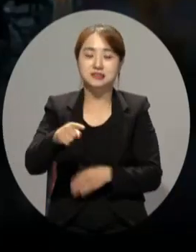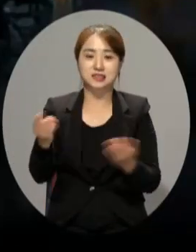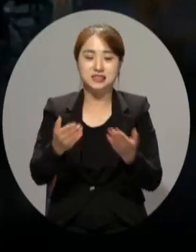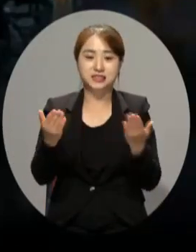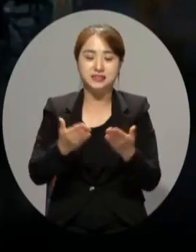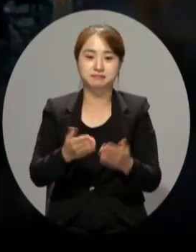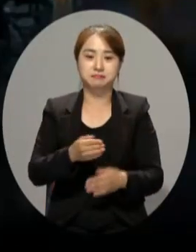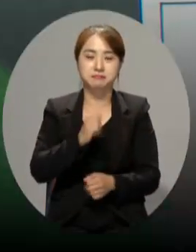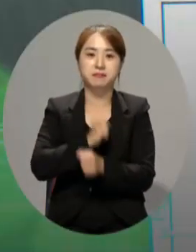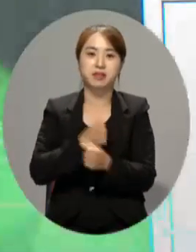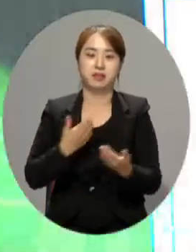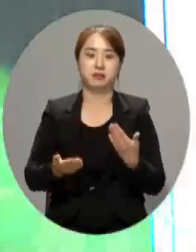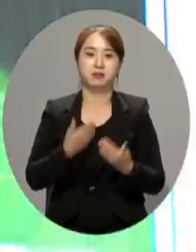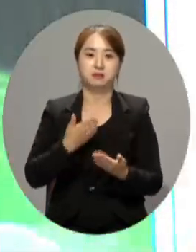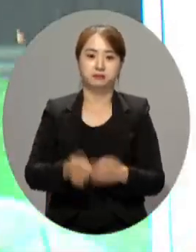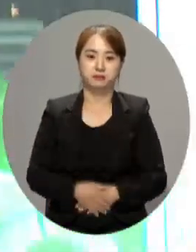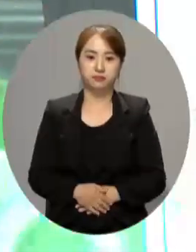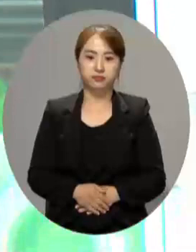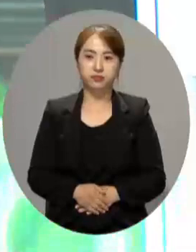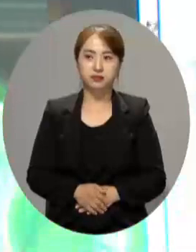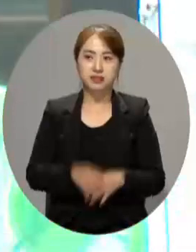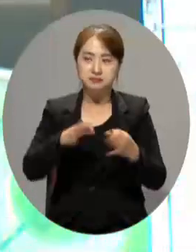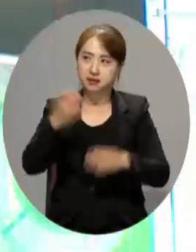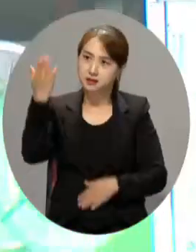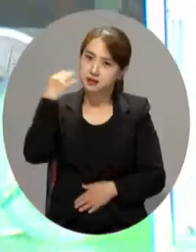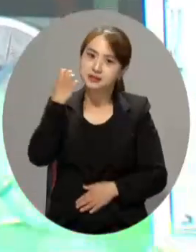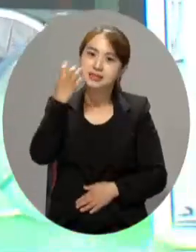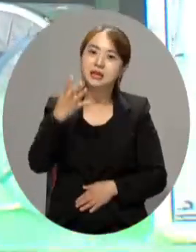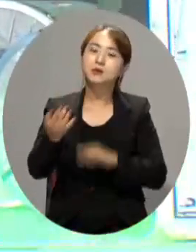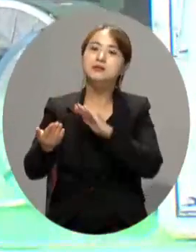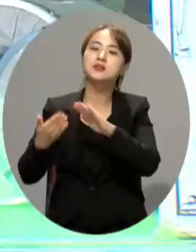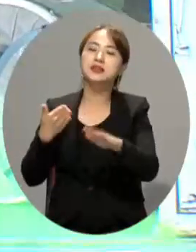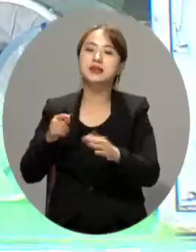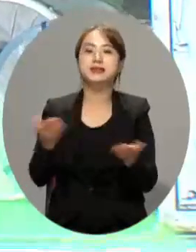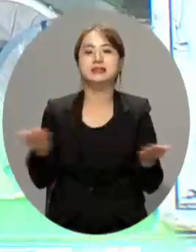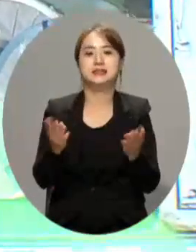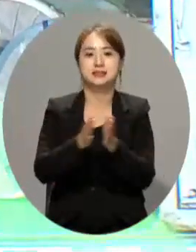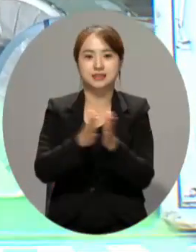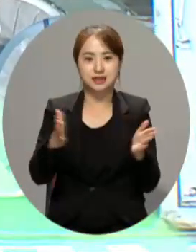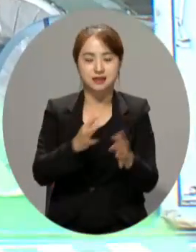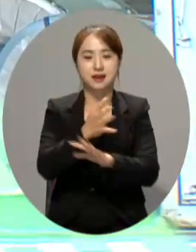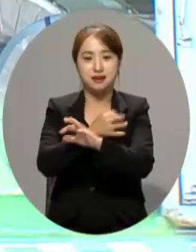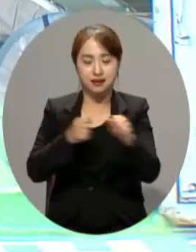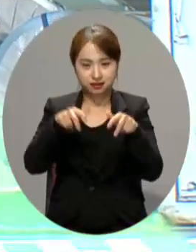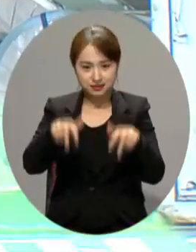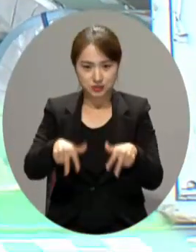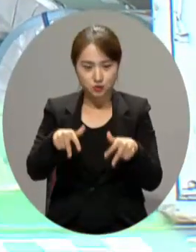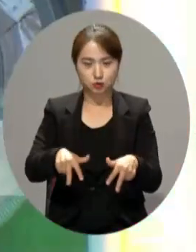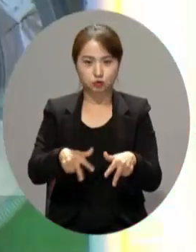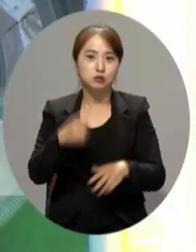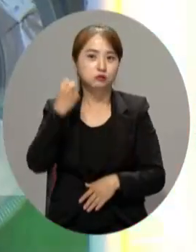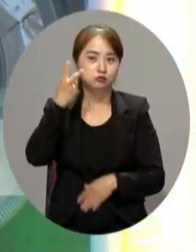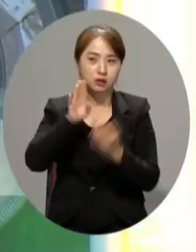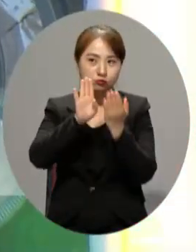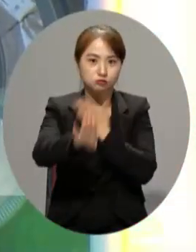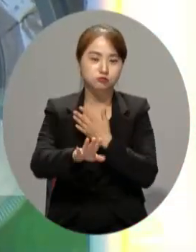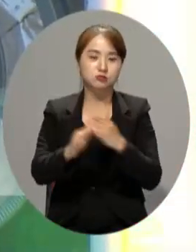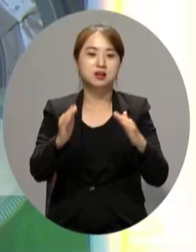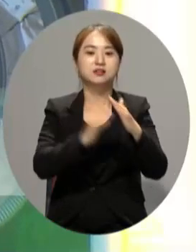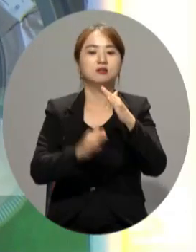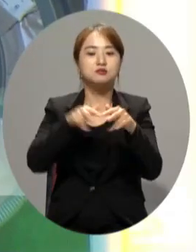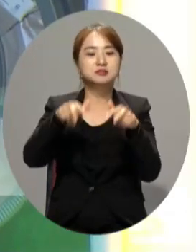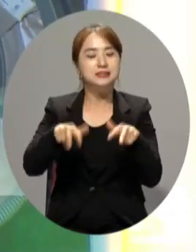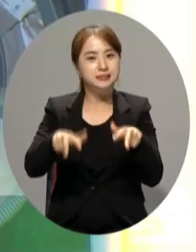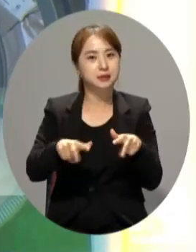작업을 해왔다고 그래요. 김 씨는 4개월 전 이 공장에서 일을 시작한 계약직 노동자로 두 달 뒤 정규직 전환을